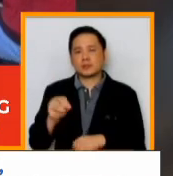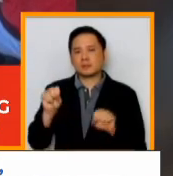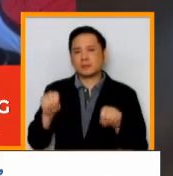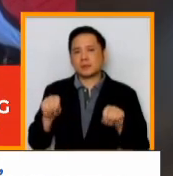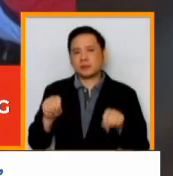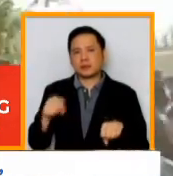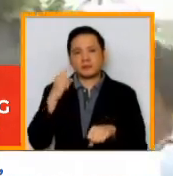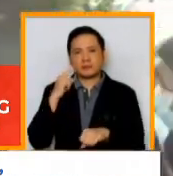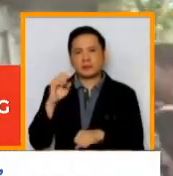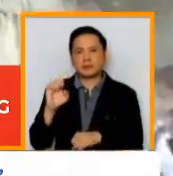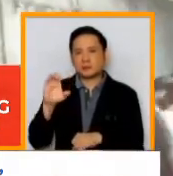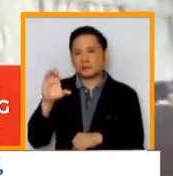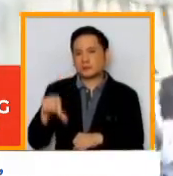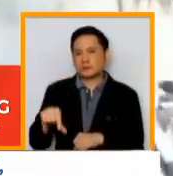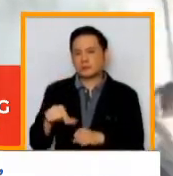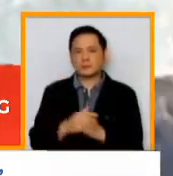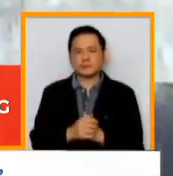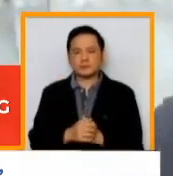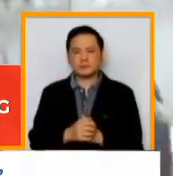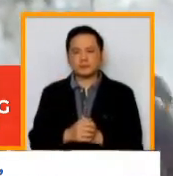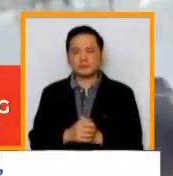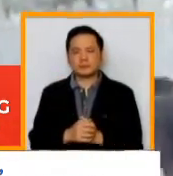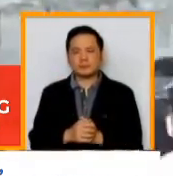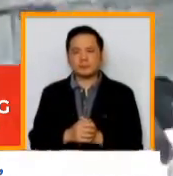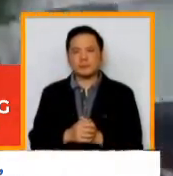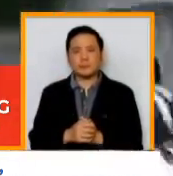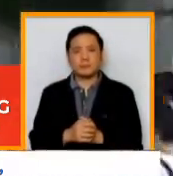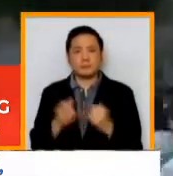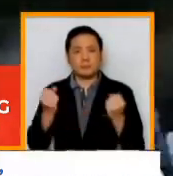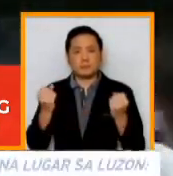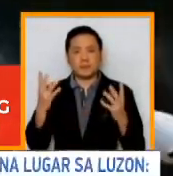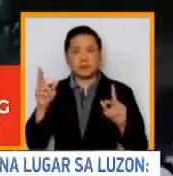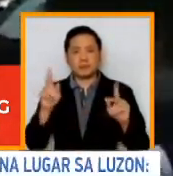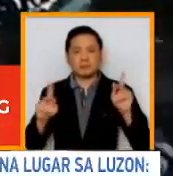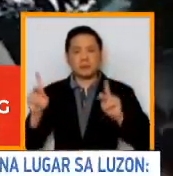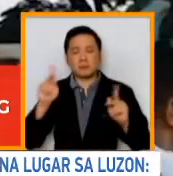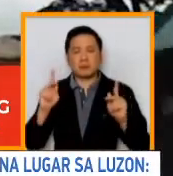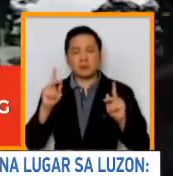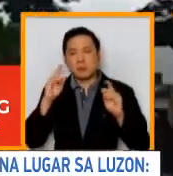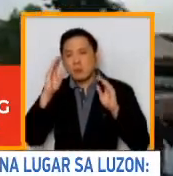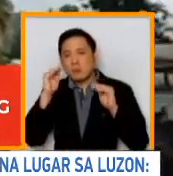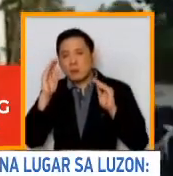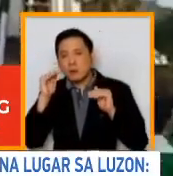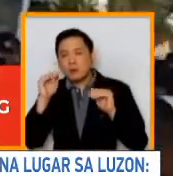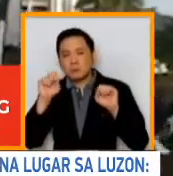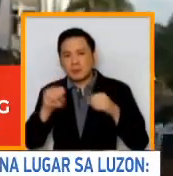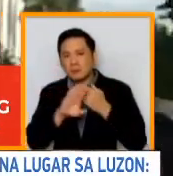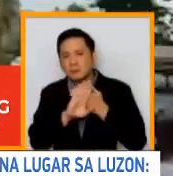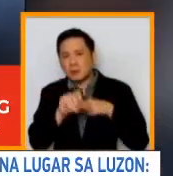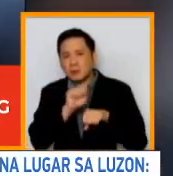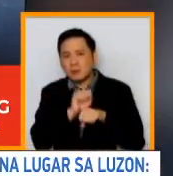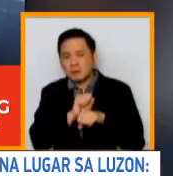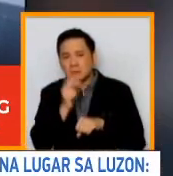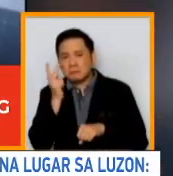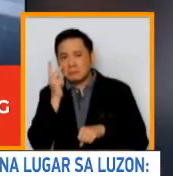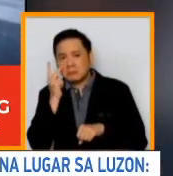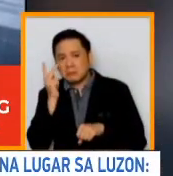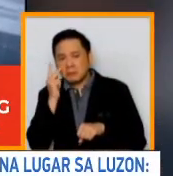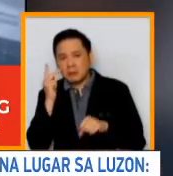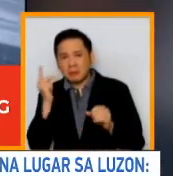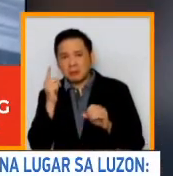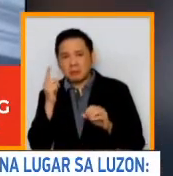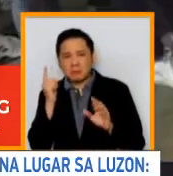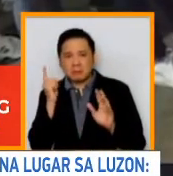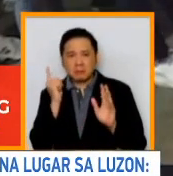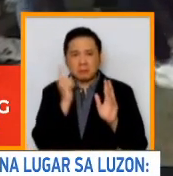mga manggagawa at marami ang umasang makakabalik sila sa trabaho pero sa huli ay pinauwi lang.